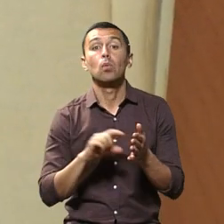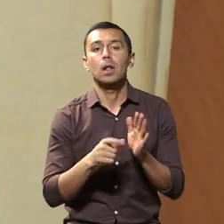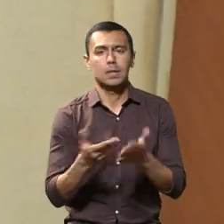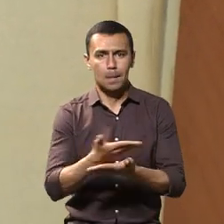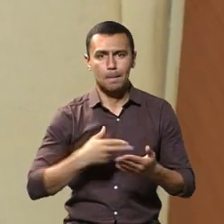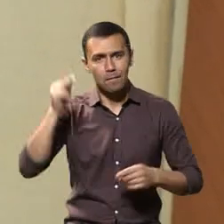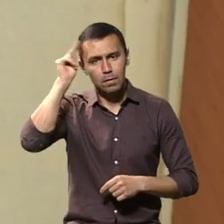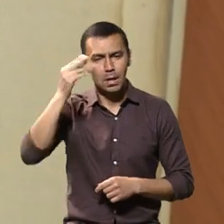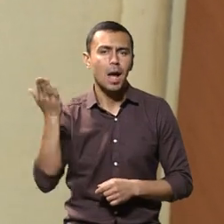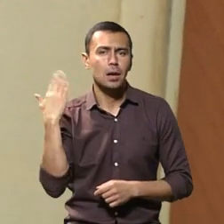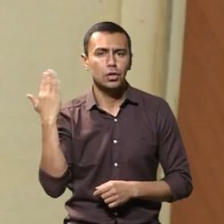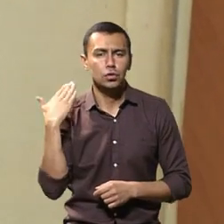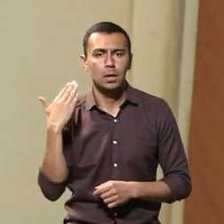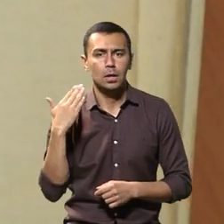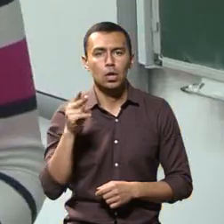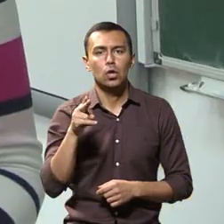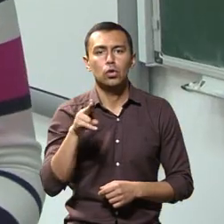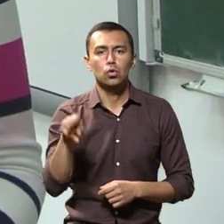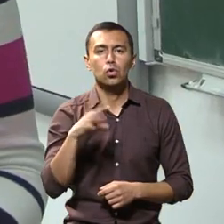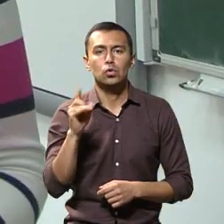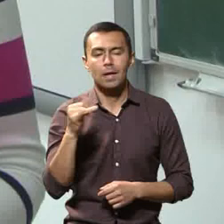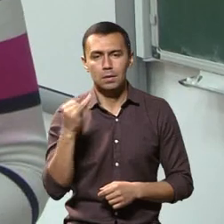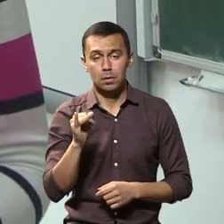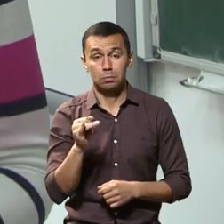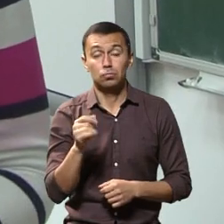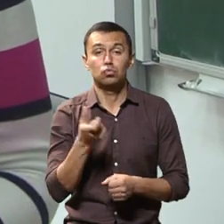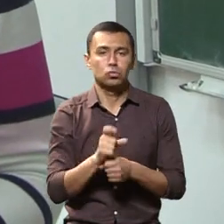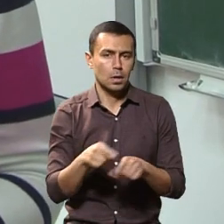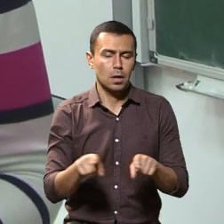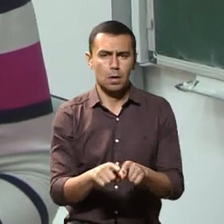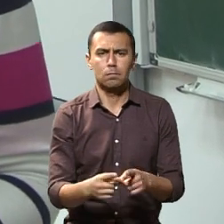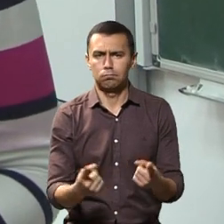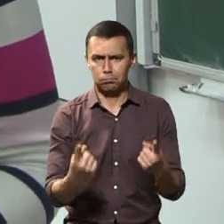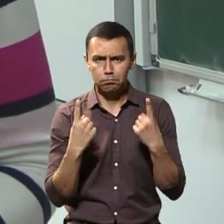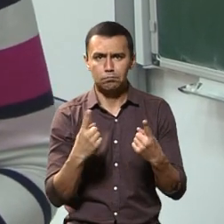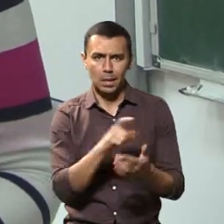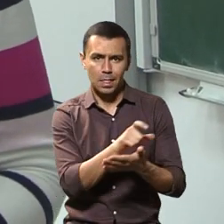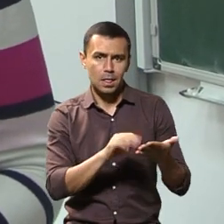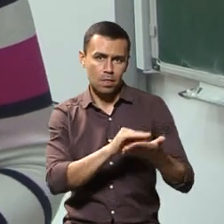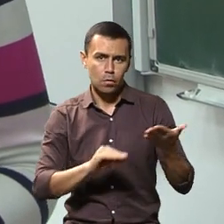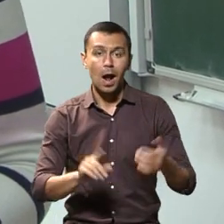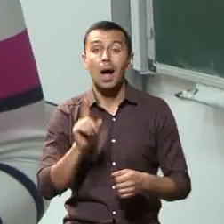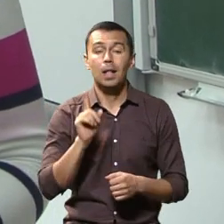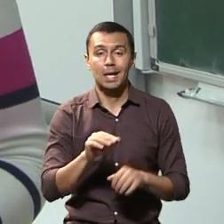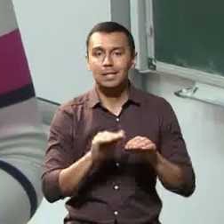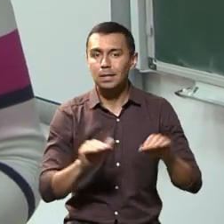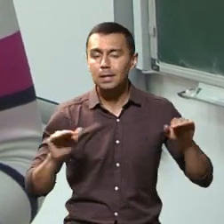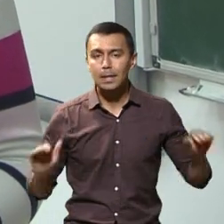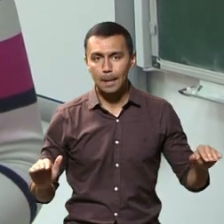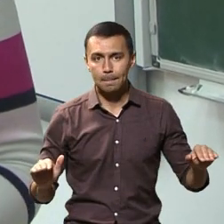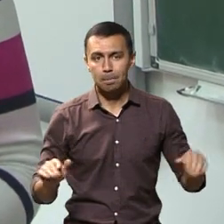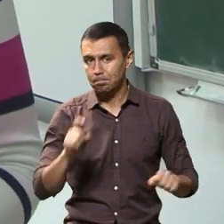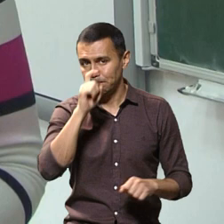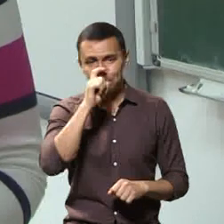ми вивчали раніше Достоєвського. Досить такі вагомі і серйозні твори. Але діти